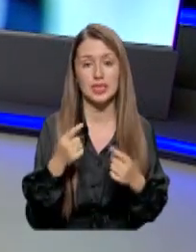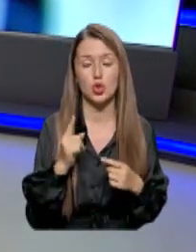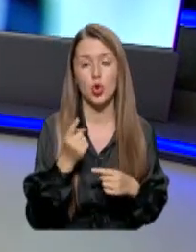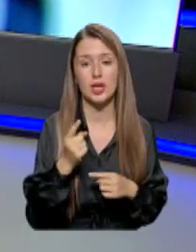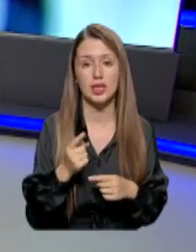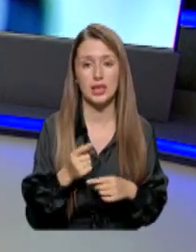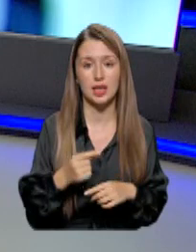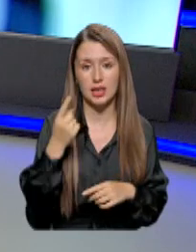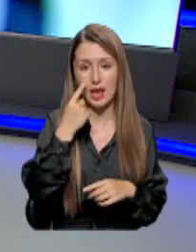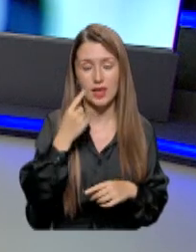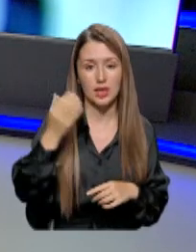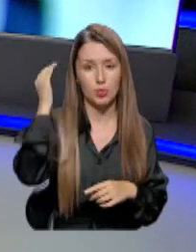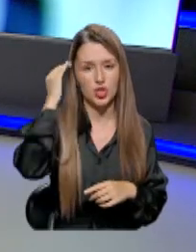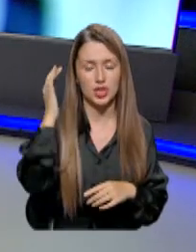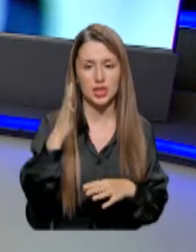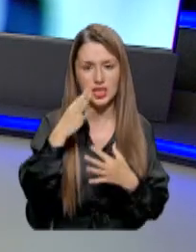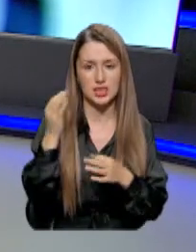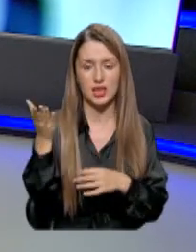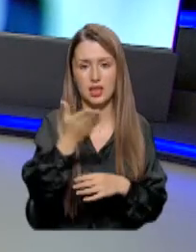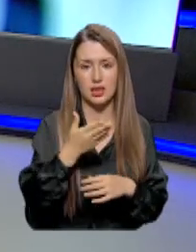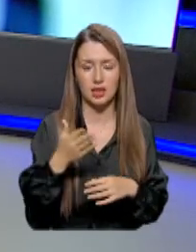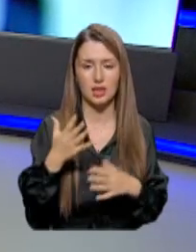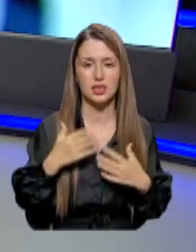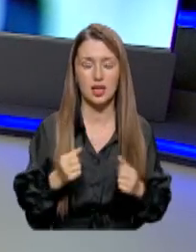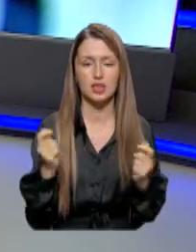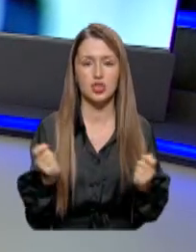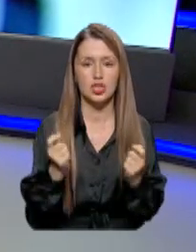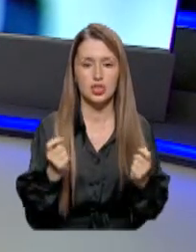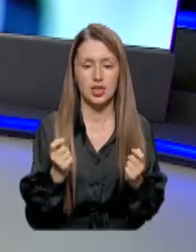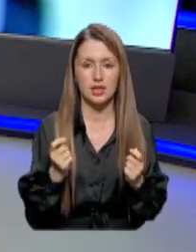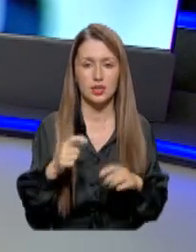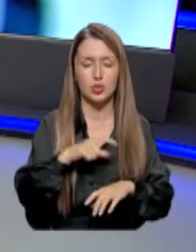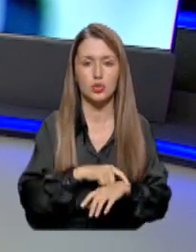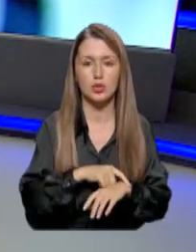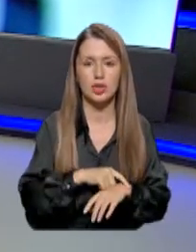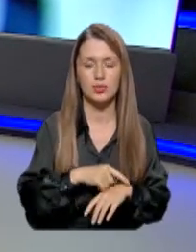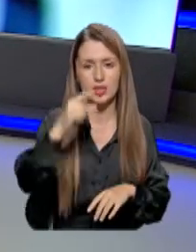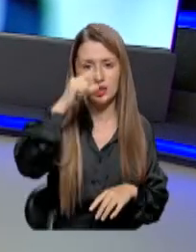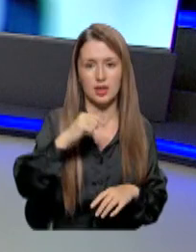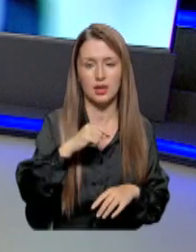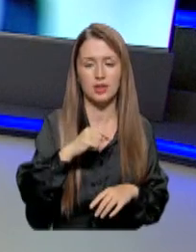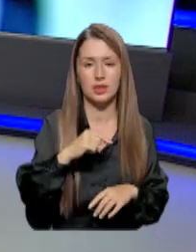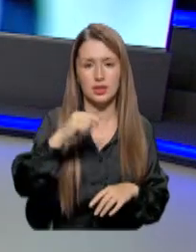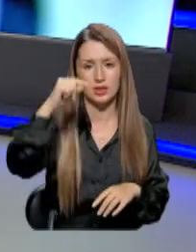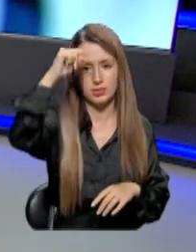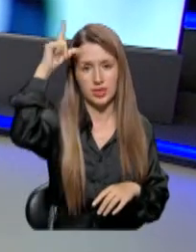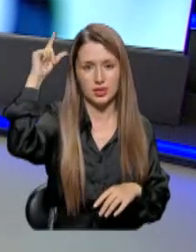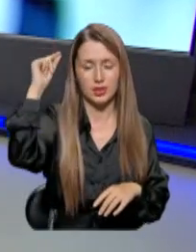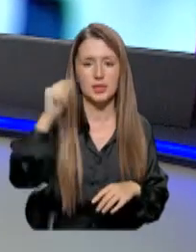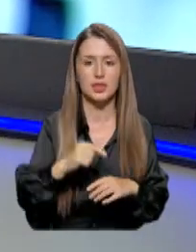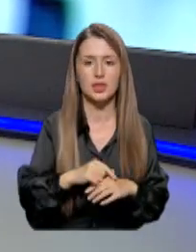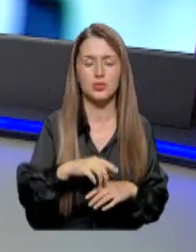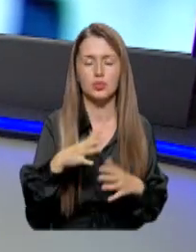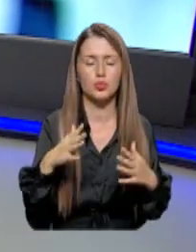yönetenler, devletin başındaki insanlar sanırız sağlık çalışanlarına, doktorlarımıza, hemşirelerimize ve tüm sağlık